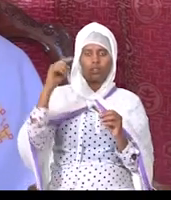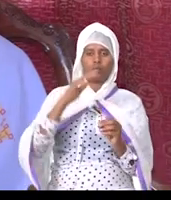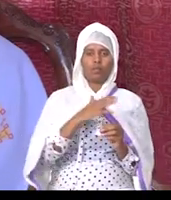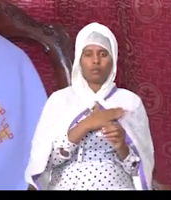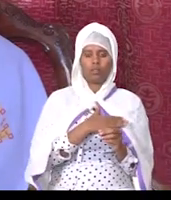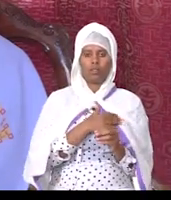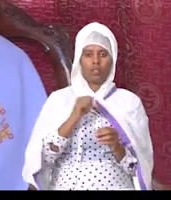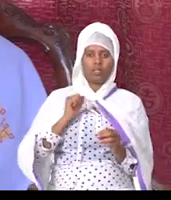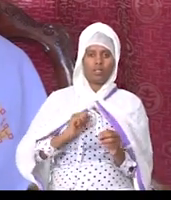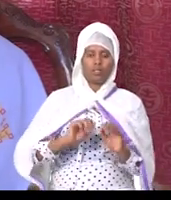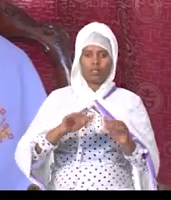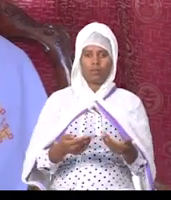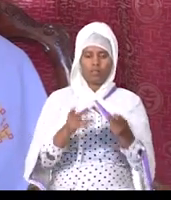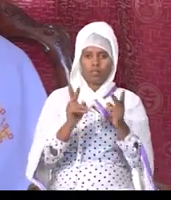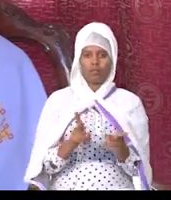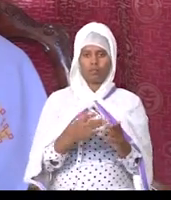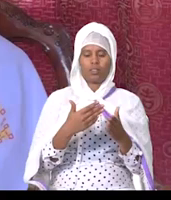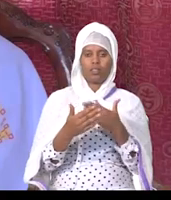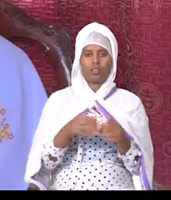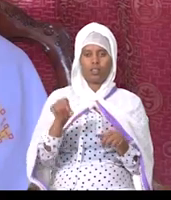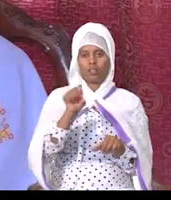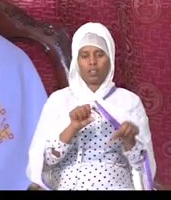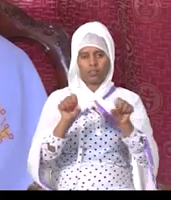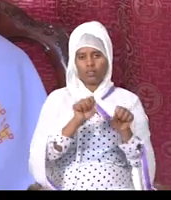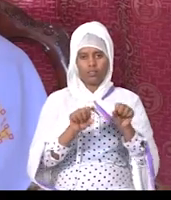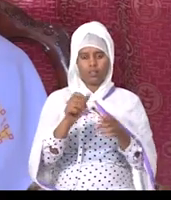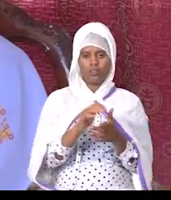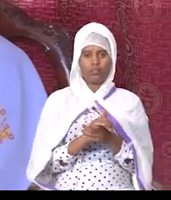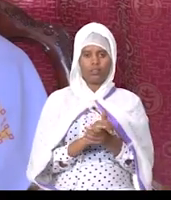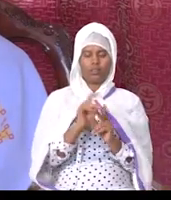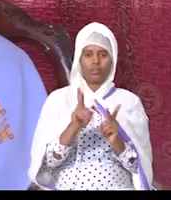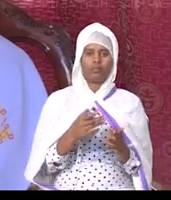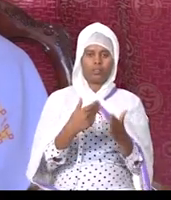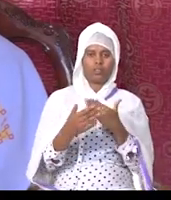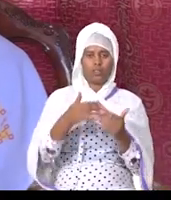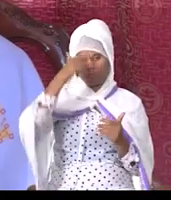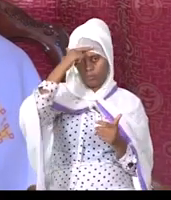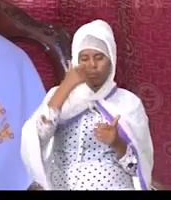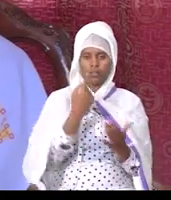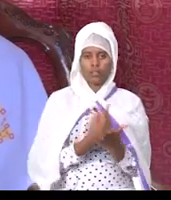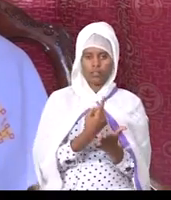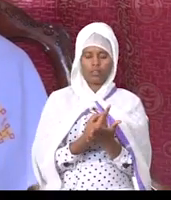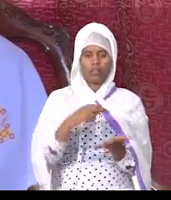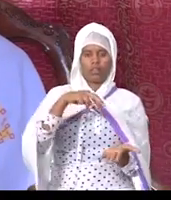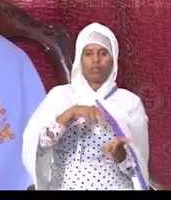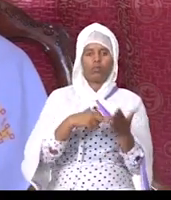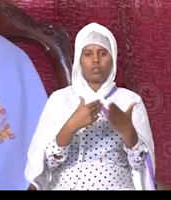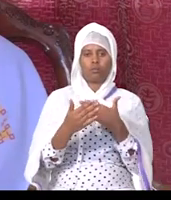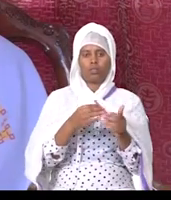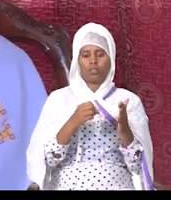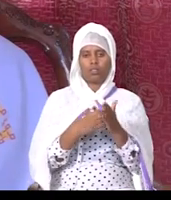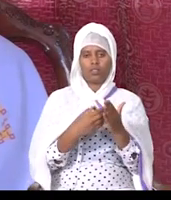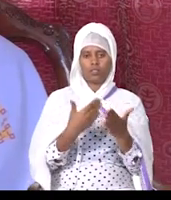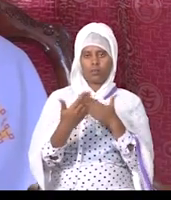ድማ እግዚኣብሔር ኣምላኽ ዓቕሊ ሂቡካ ከምዚ ጌርካ ክትሓተትን ከምዚ ጌርካ ብሃይማኖት ተገዲስካ ደው